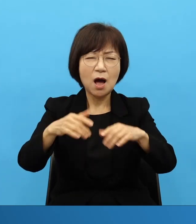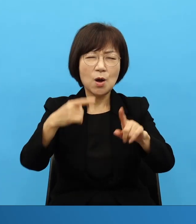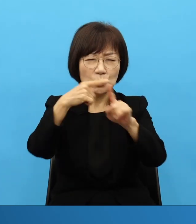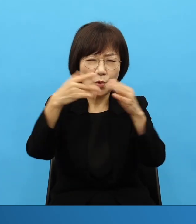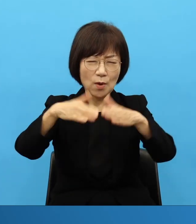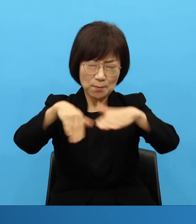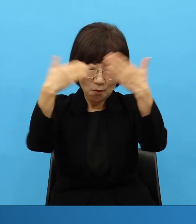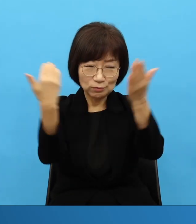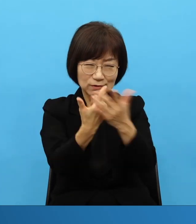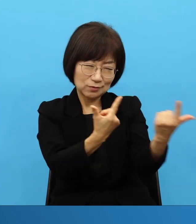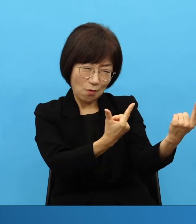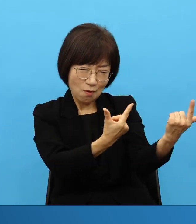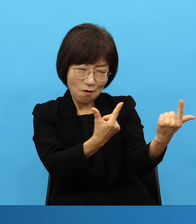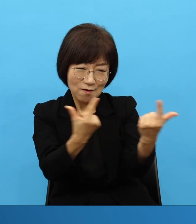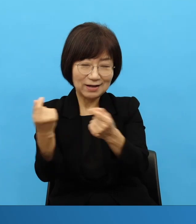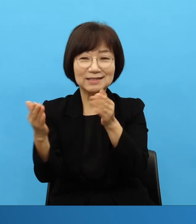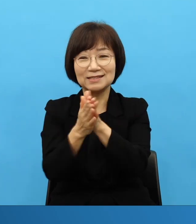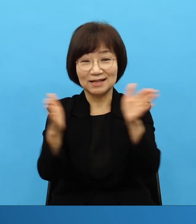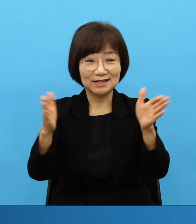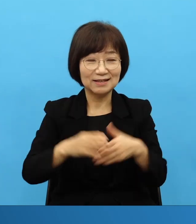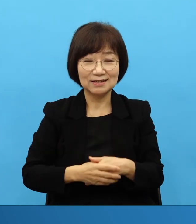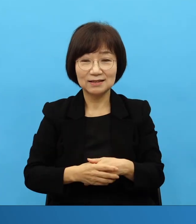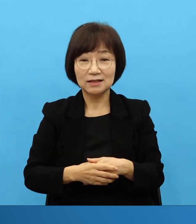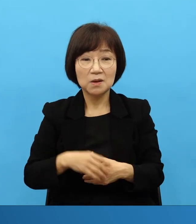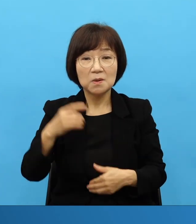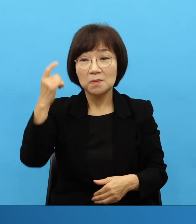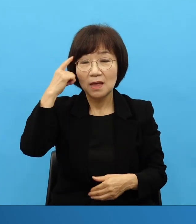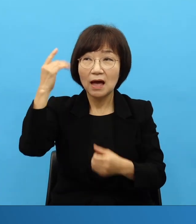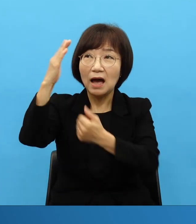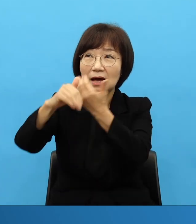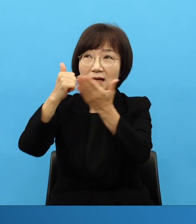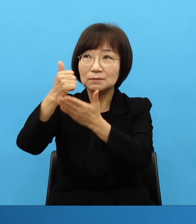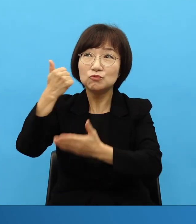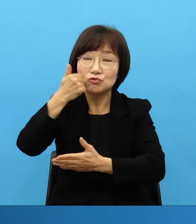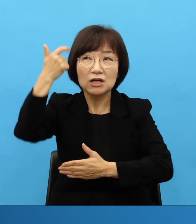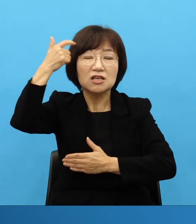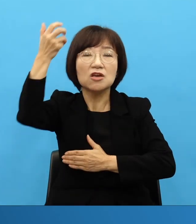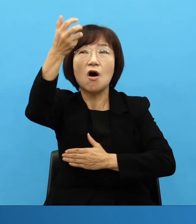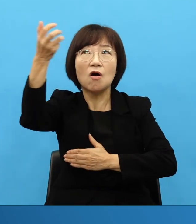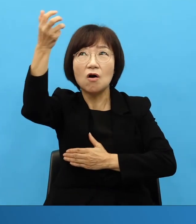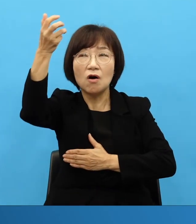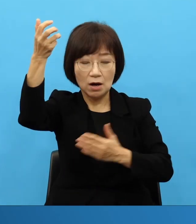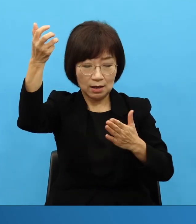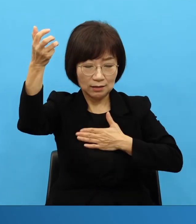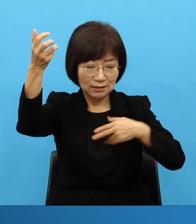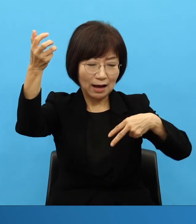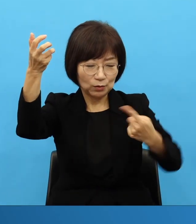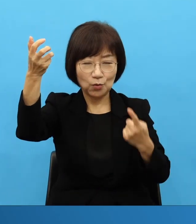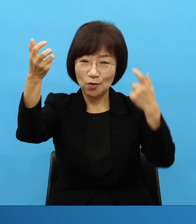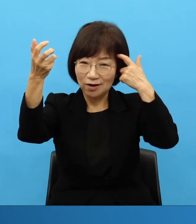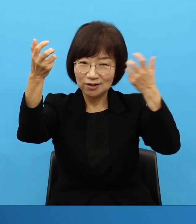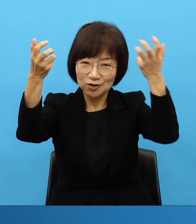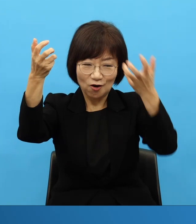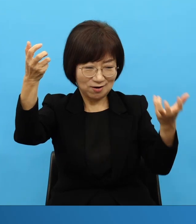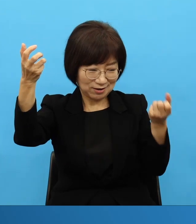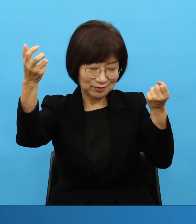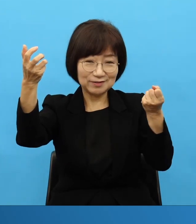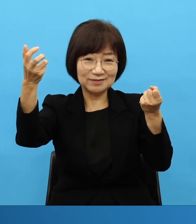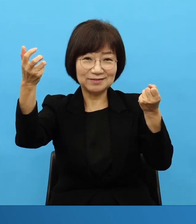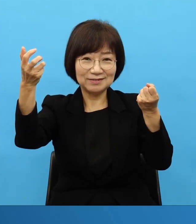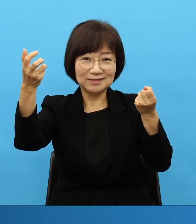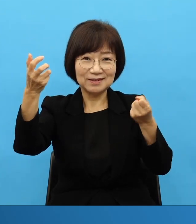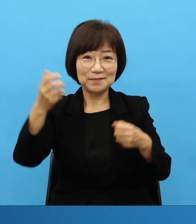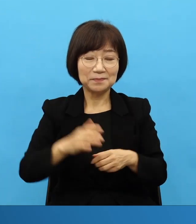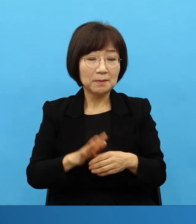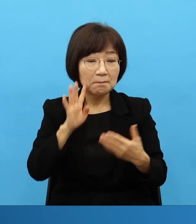우리가 하나님이 영이시고 And that's 우리가 something 영적 존재예요. that is shared in all 이거부터 churches. 돼서야 그 다음게 되는 거예요. Because God is spirit, and 이게 we 다 were made in 무너졌는데 spirit. 그